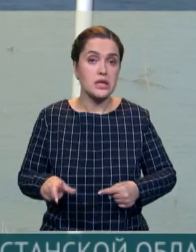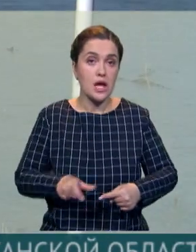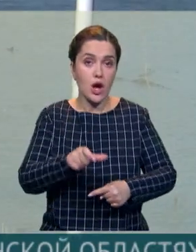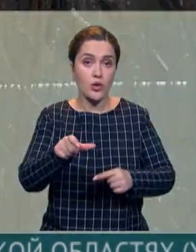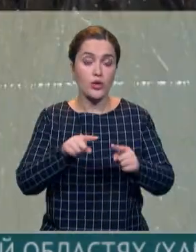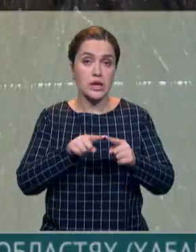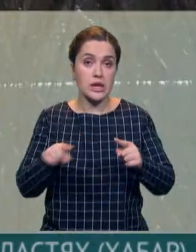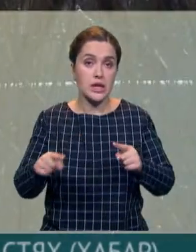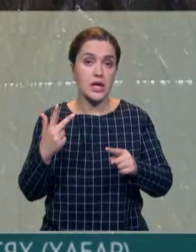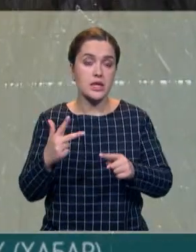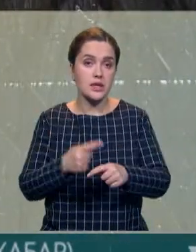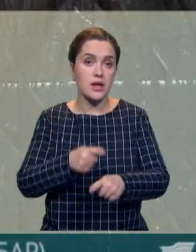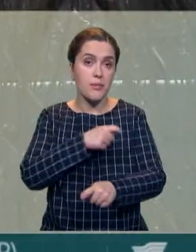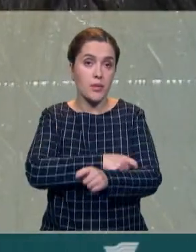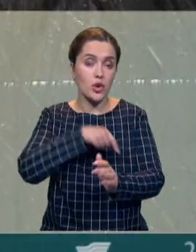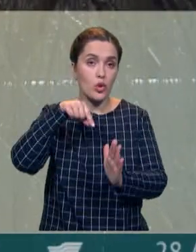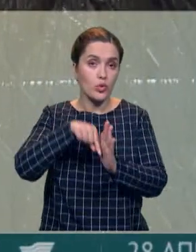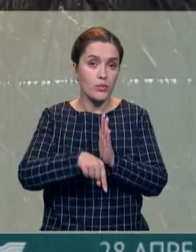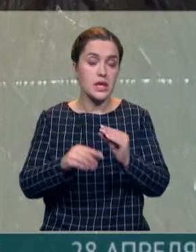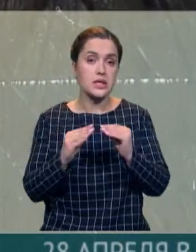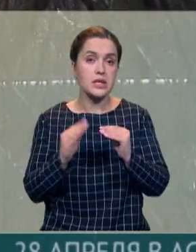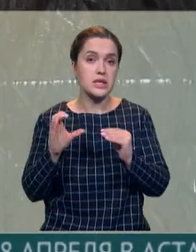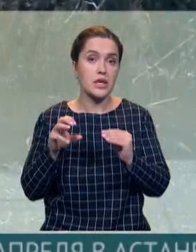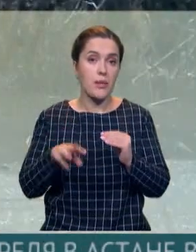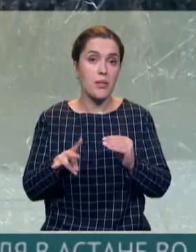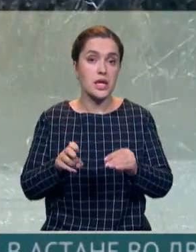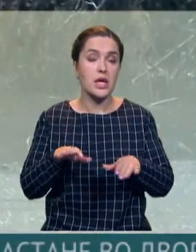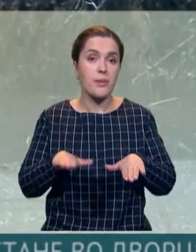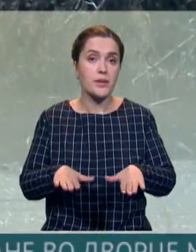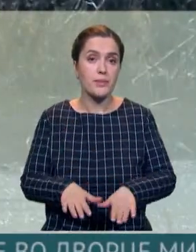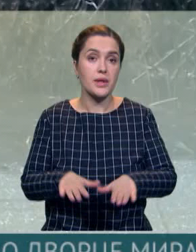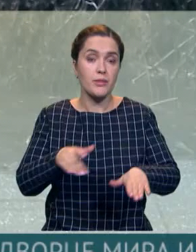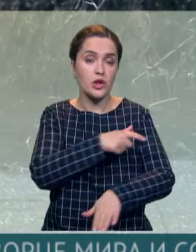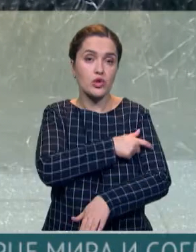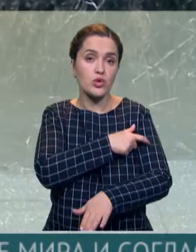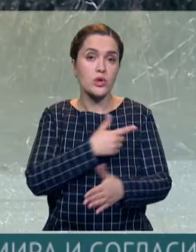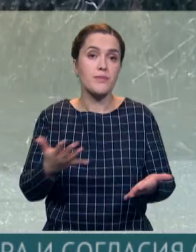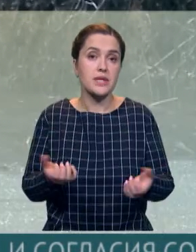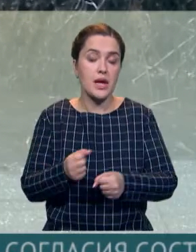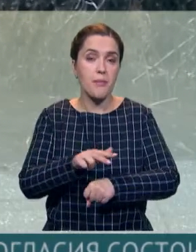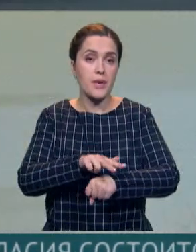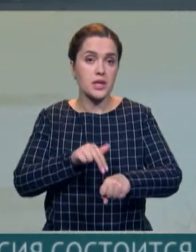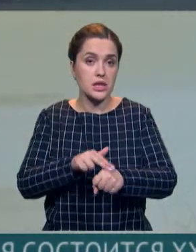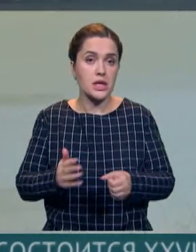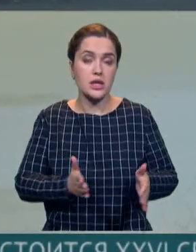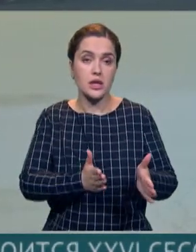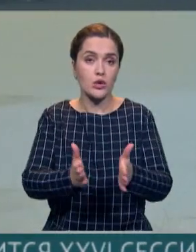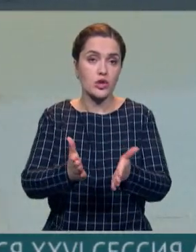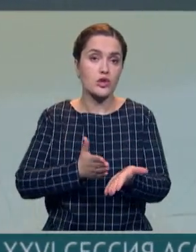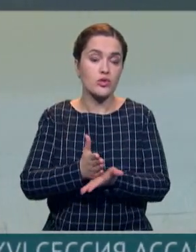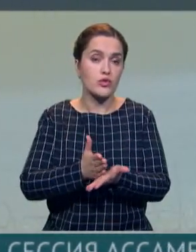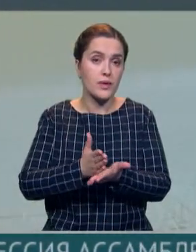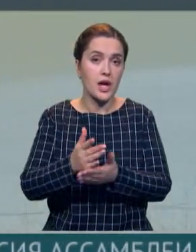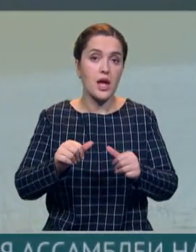его составляет 30 метров, глубина около 10 сантиметров. На месте подтопления дежурят спасатели, полицейские и